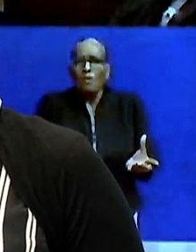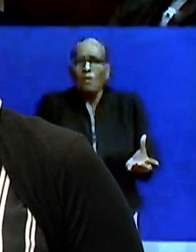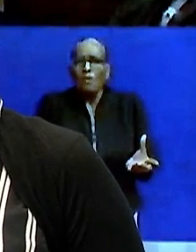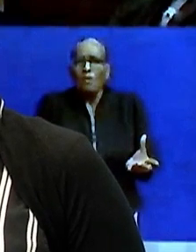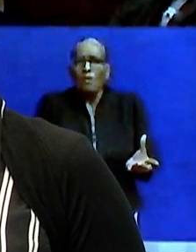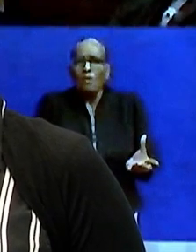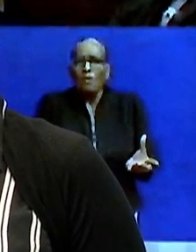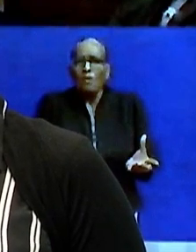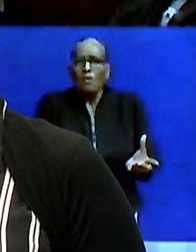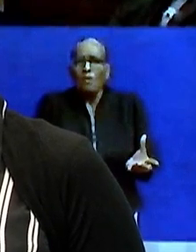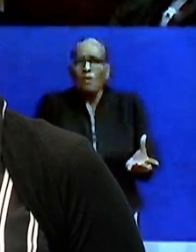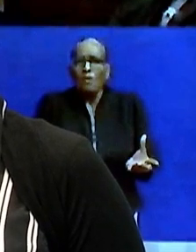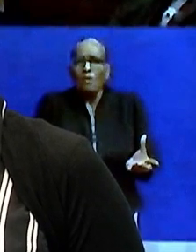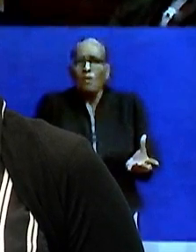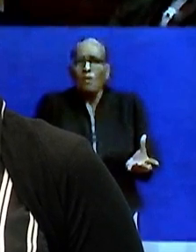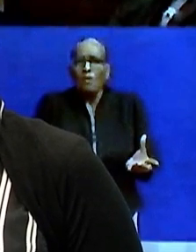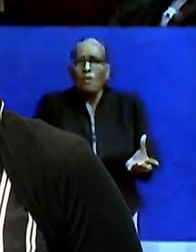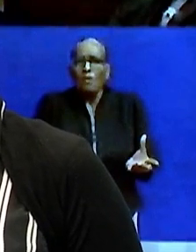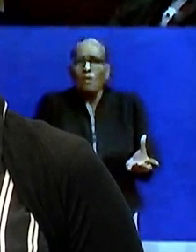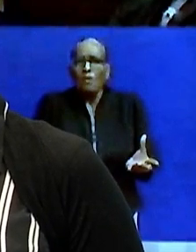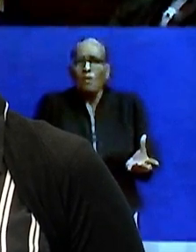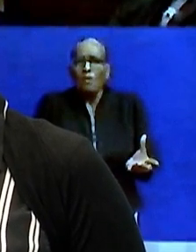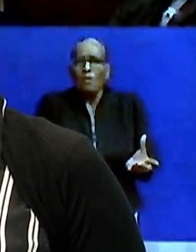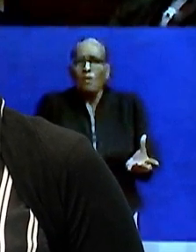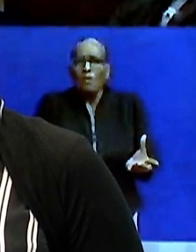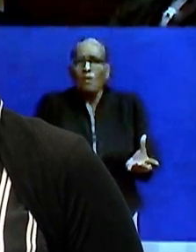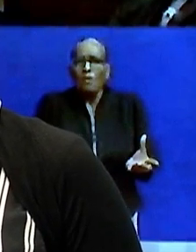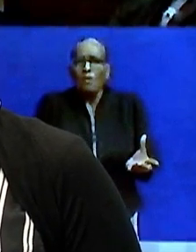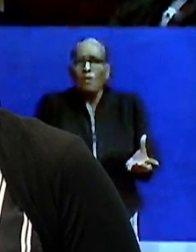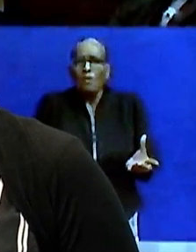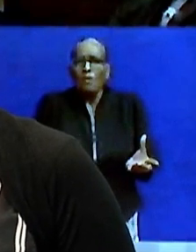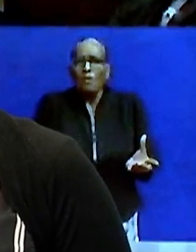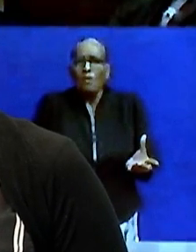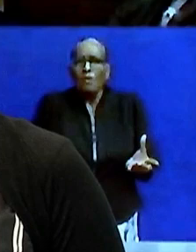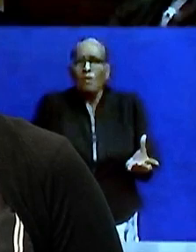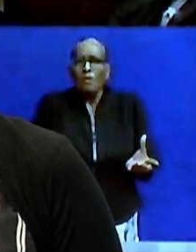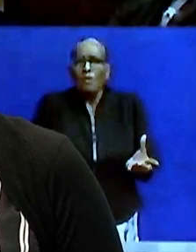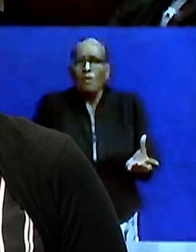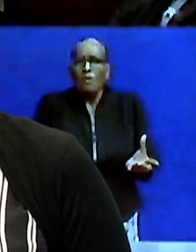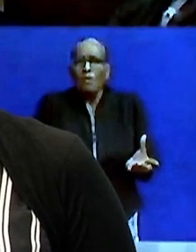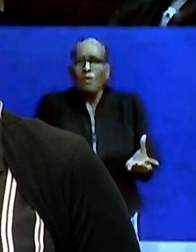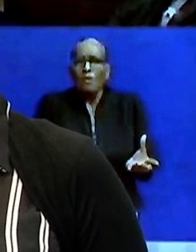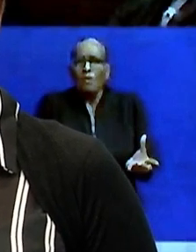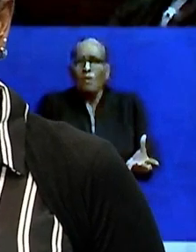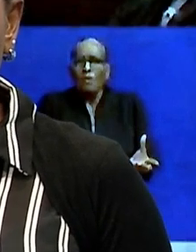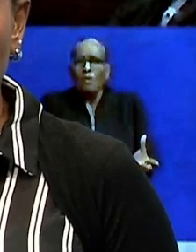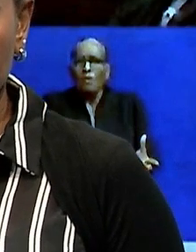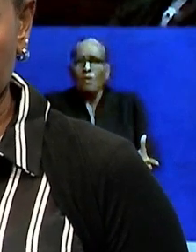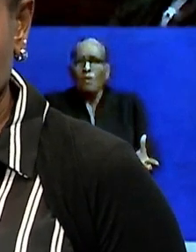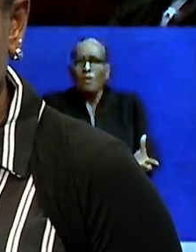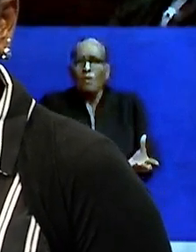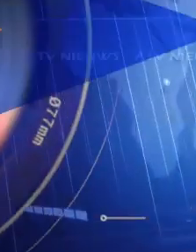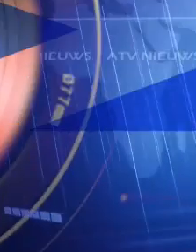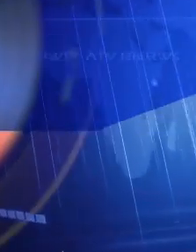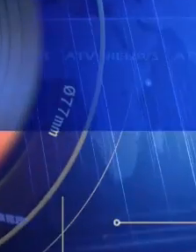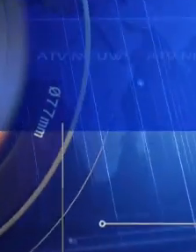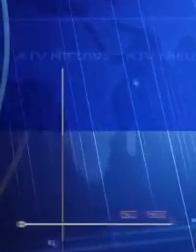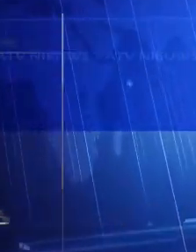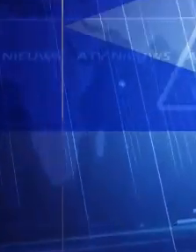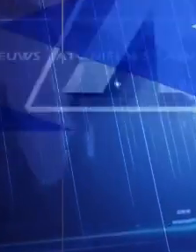De overheid zal mensen in overheidsquarantaine plaatsen als ze de regels van thuisquarantaine niet opvolgen.